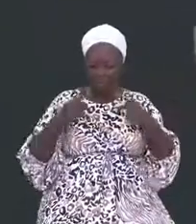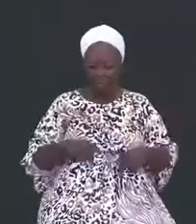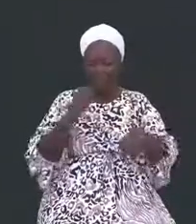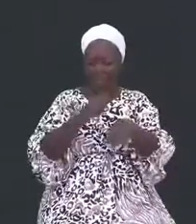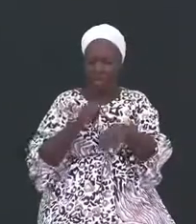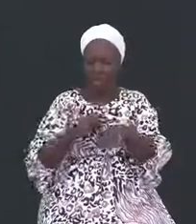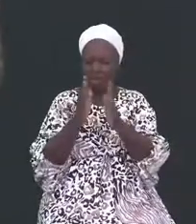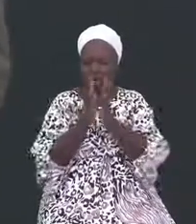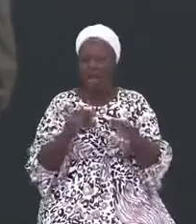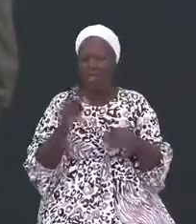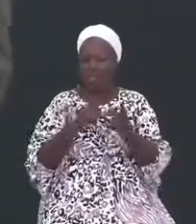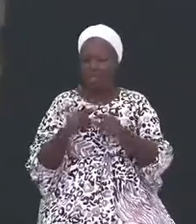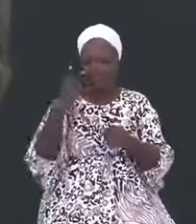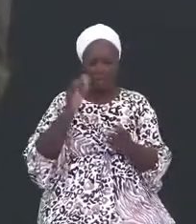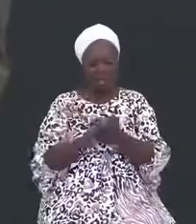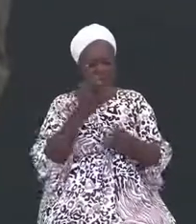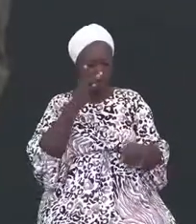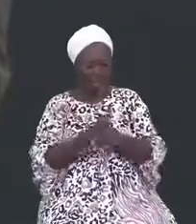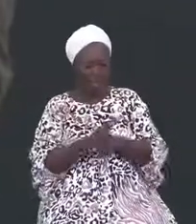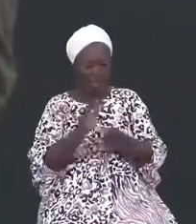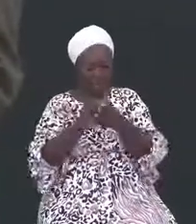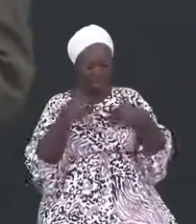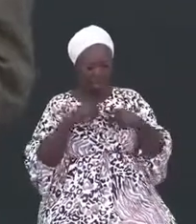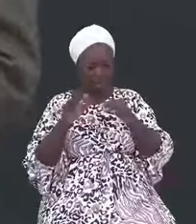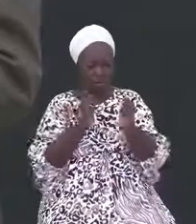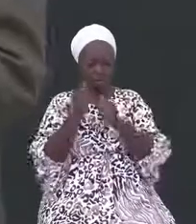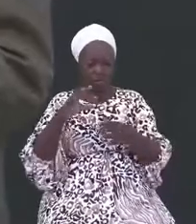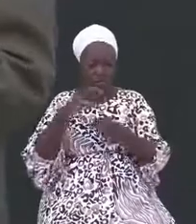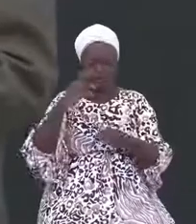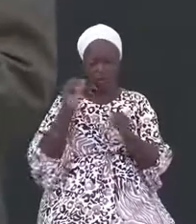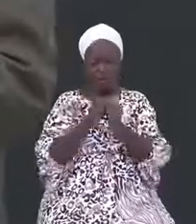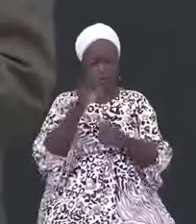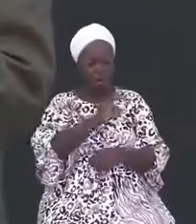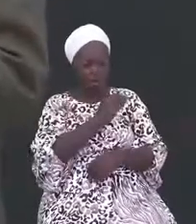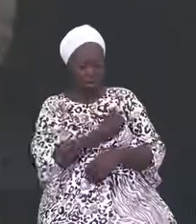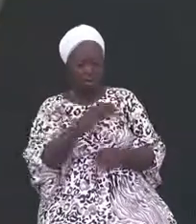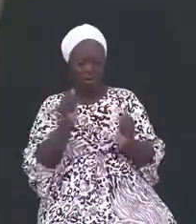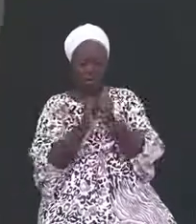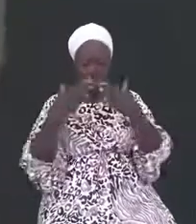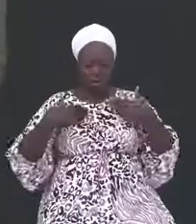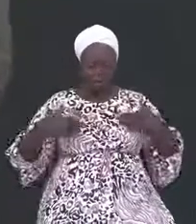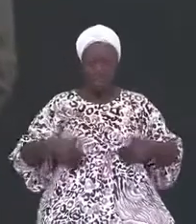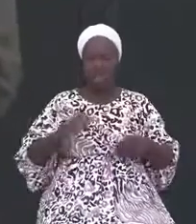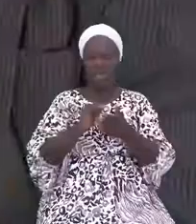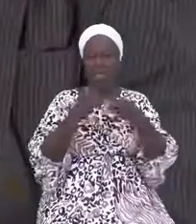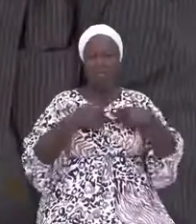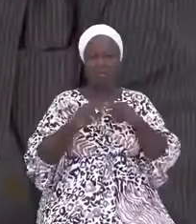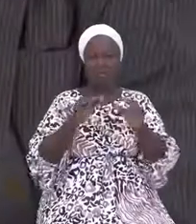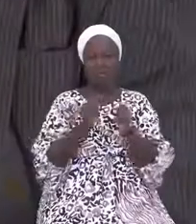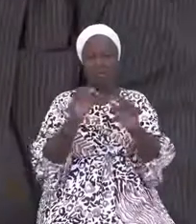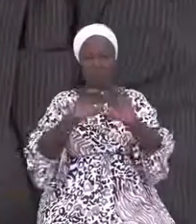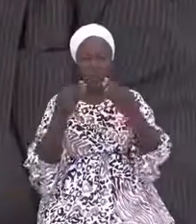les promesses qui se rapportent à ton esprit, qui se rapportent à ton âme, qui se rapportent à ton corps, qui se rapportent à ta famille, qui